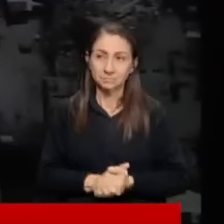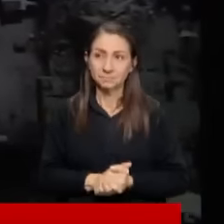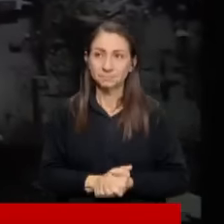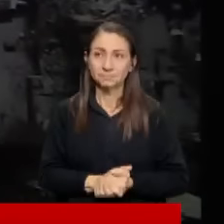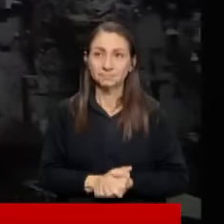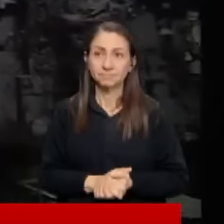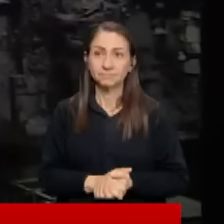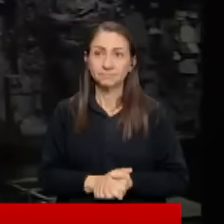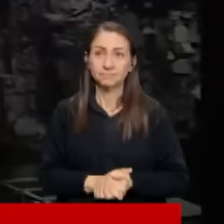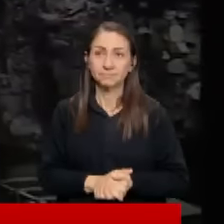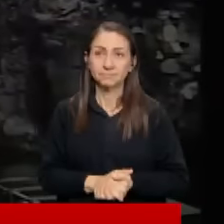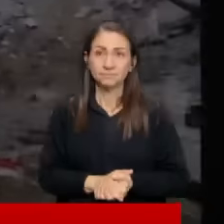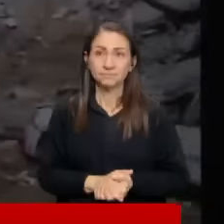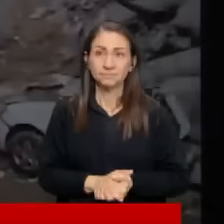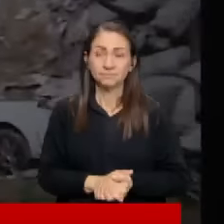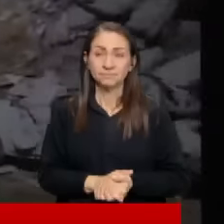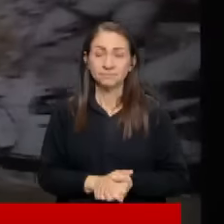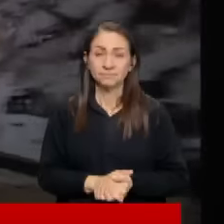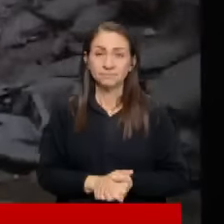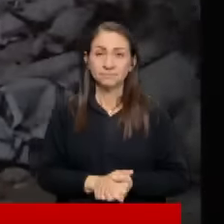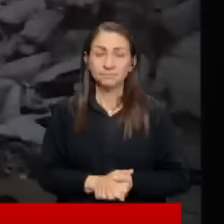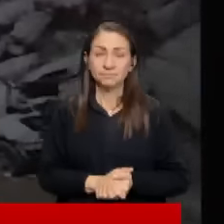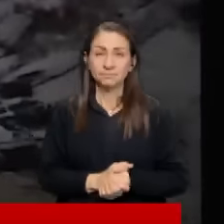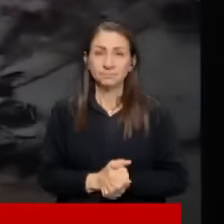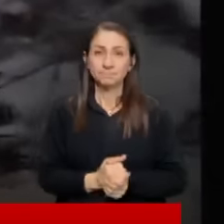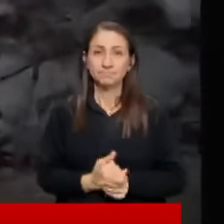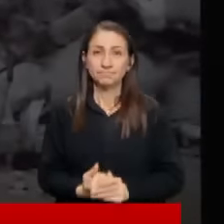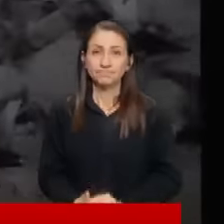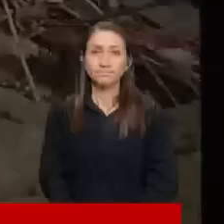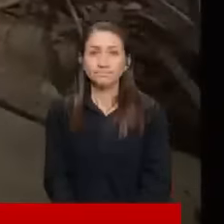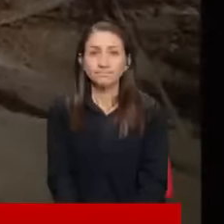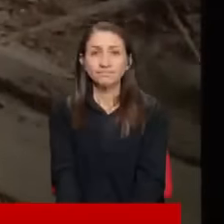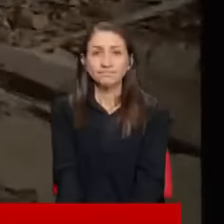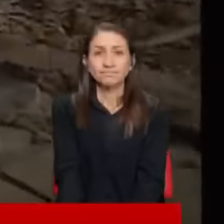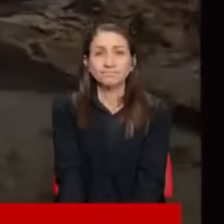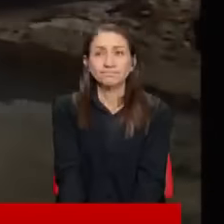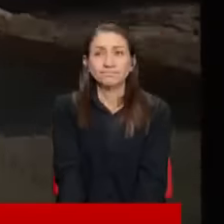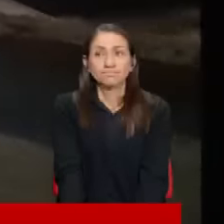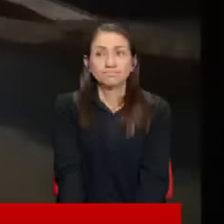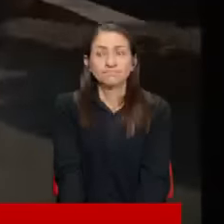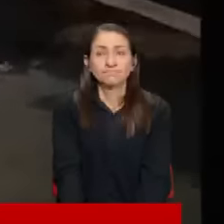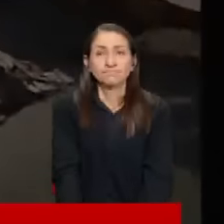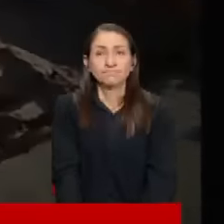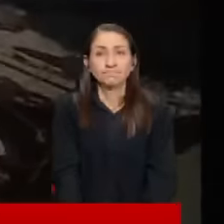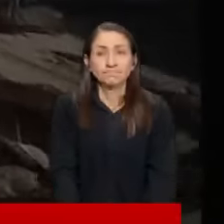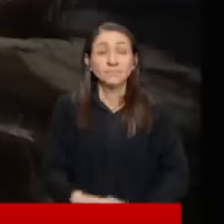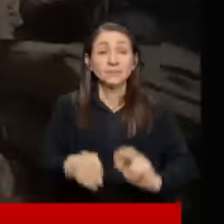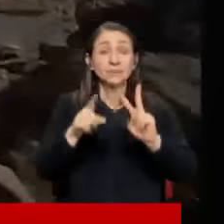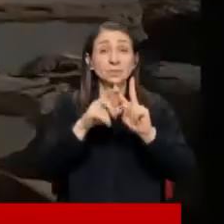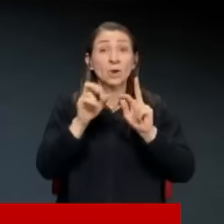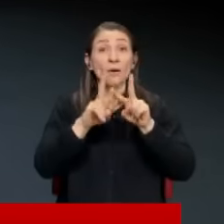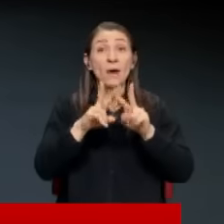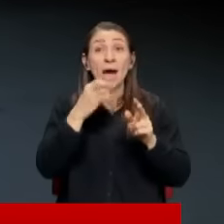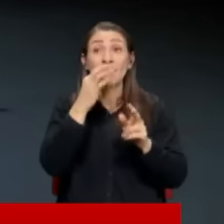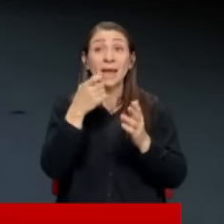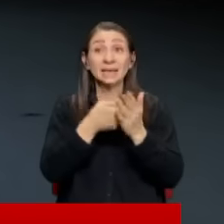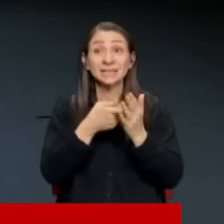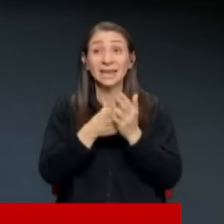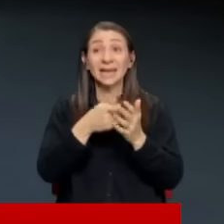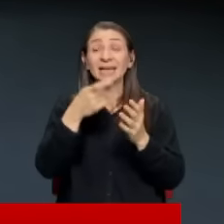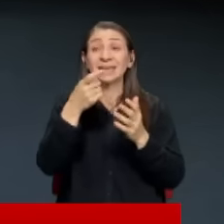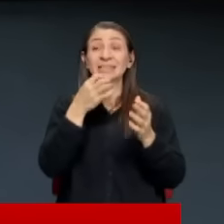o büyük coğrafyasında on binlerce gerçekle baş başa kaldı. Now Haber adını ödülü Now